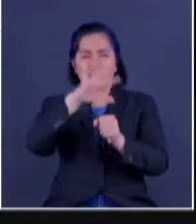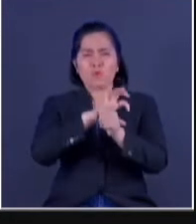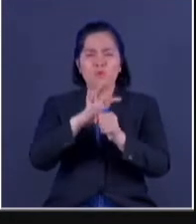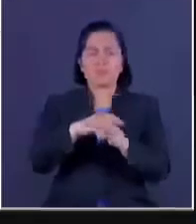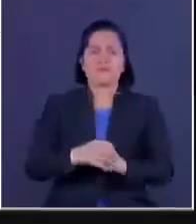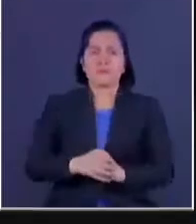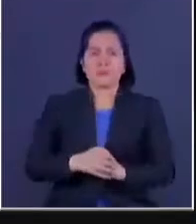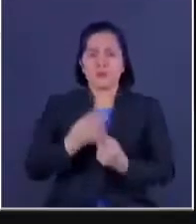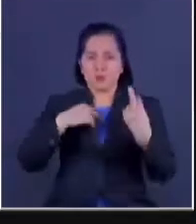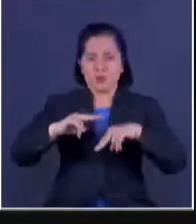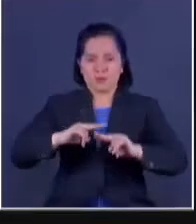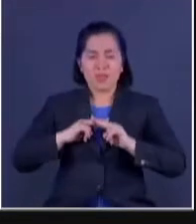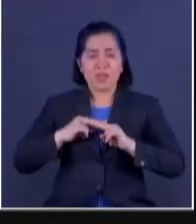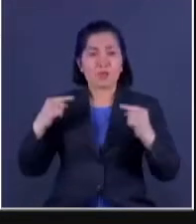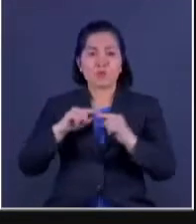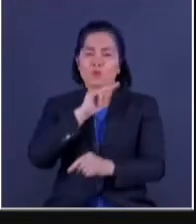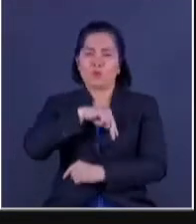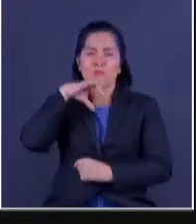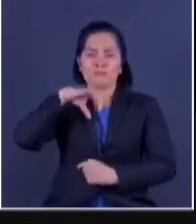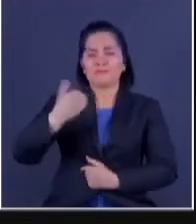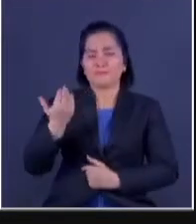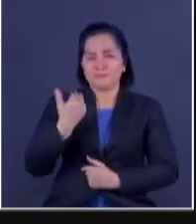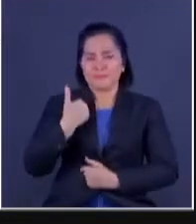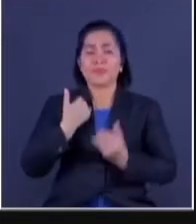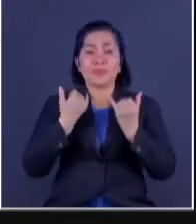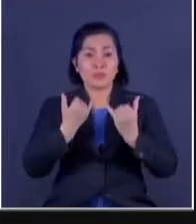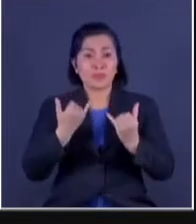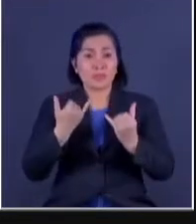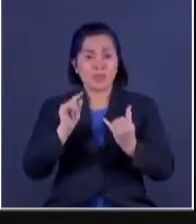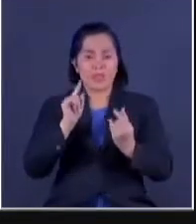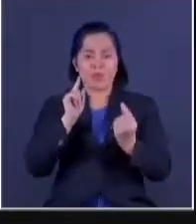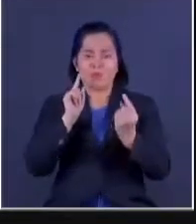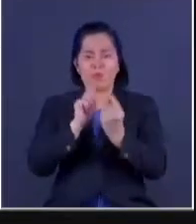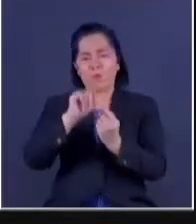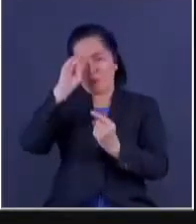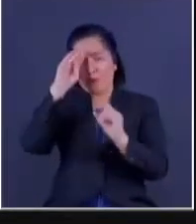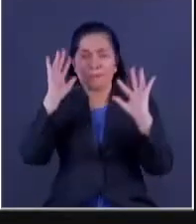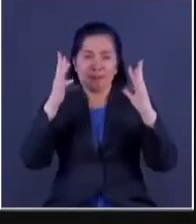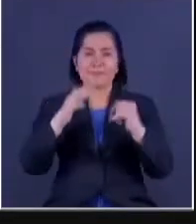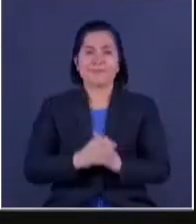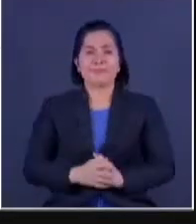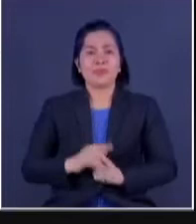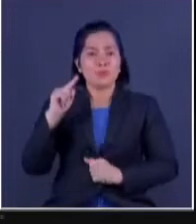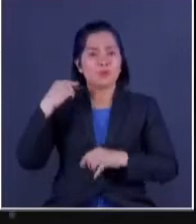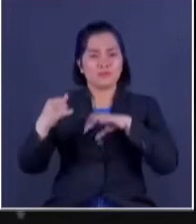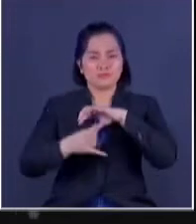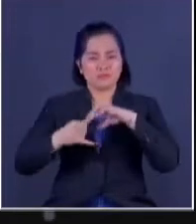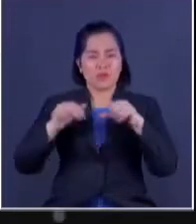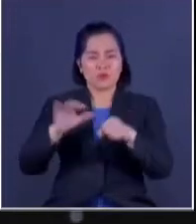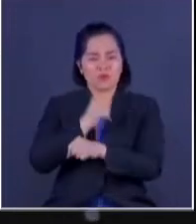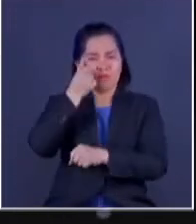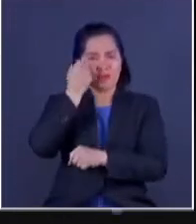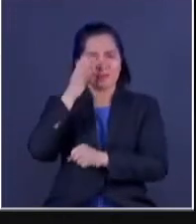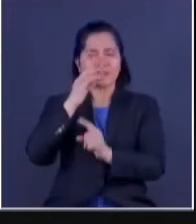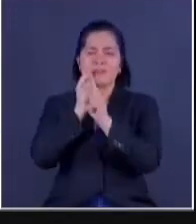โควิชนาทีก็รีบไปตรวจหาเชื้อที่โรงพยาบาลทันทีเบื้องต้นผลออกมาแล้วว่าเป็นลบไม่ติดเชื้อนะคะแต่เธอก็จะกับตัวต่อให้ครบ